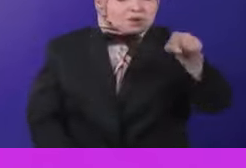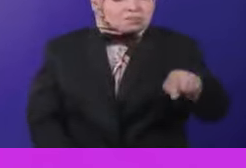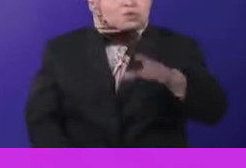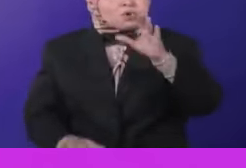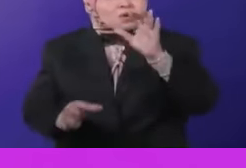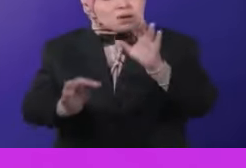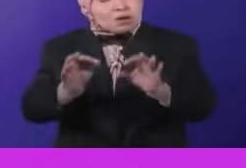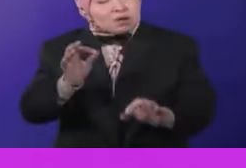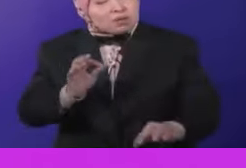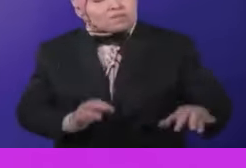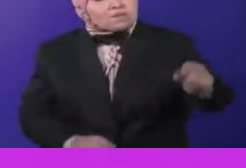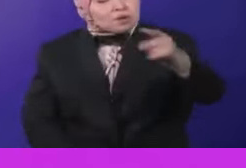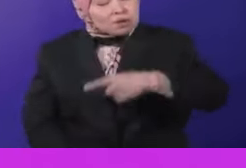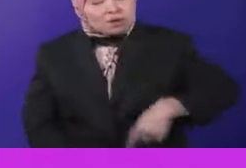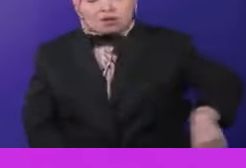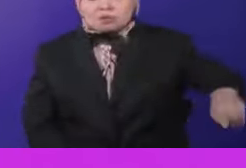إن